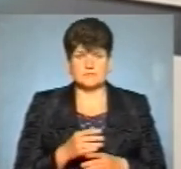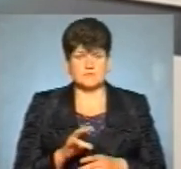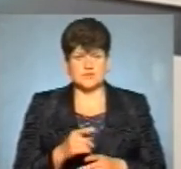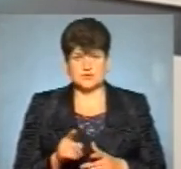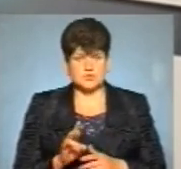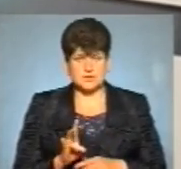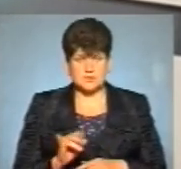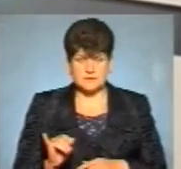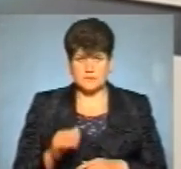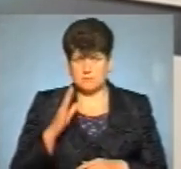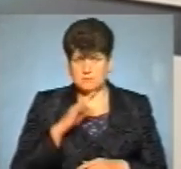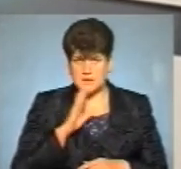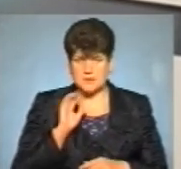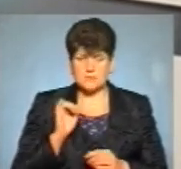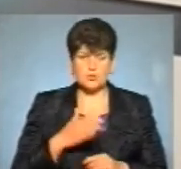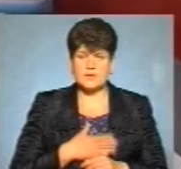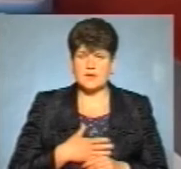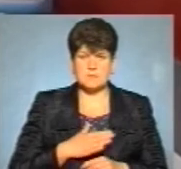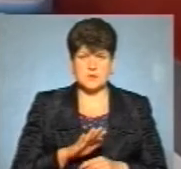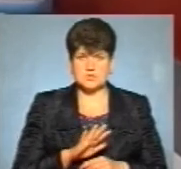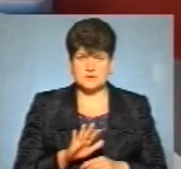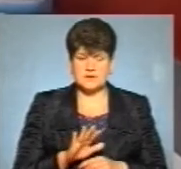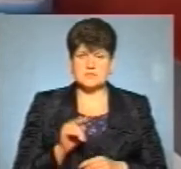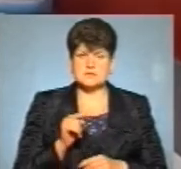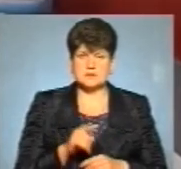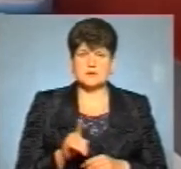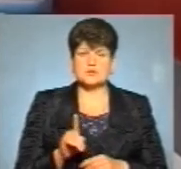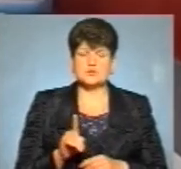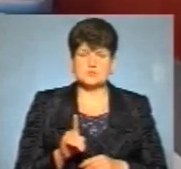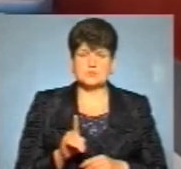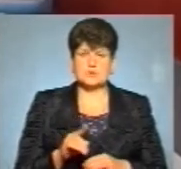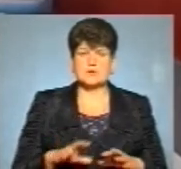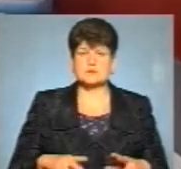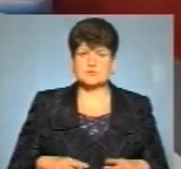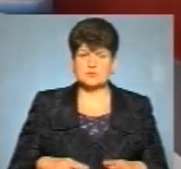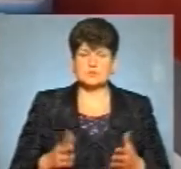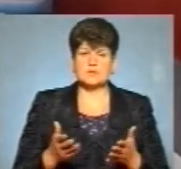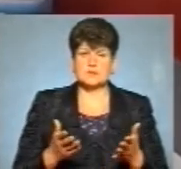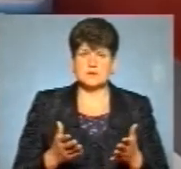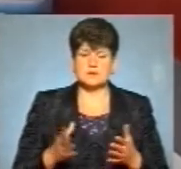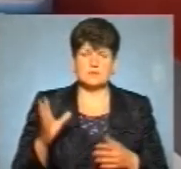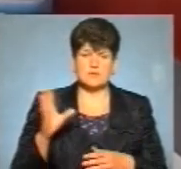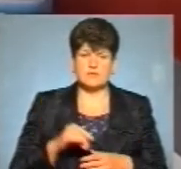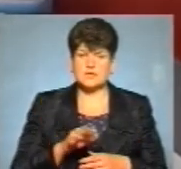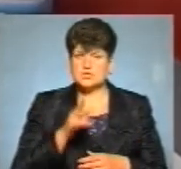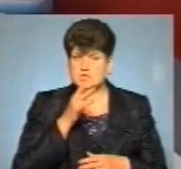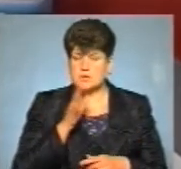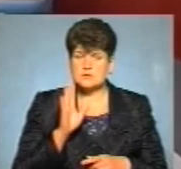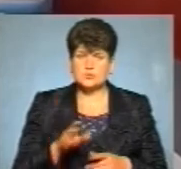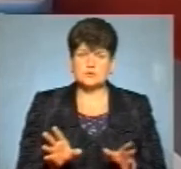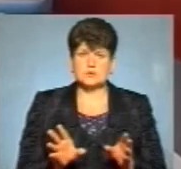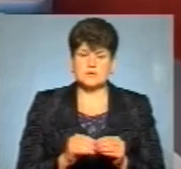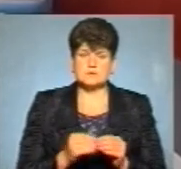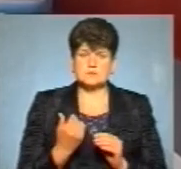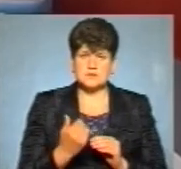Тобто батьки можуть не переживати за те, що інструктори, які весь час перебуватимуть з їхніми